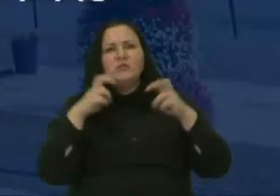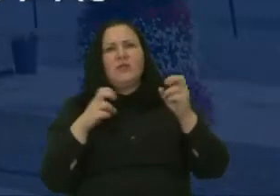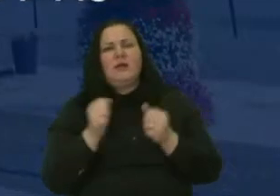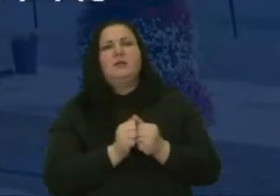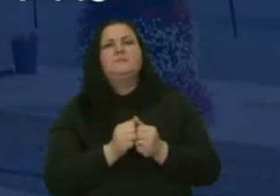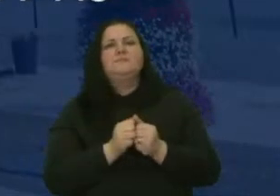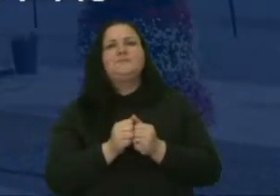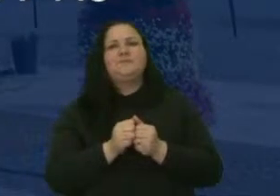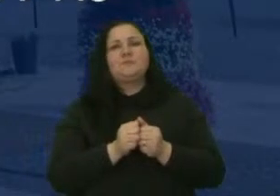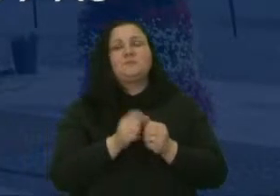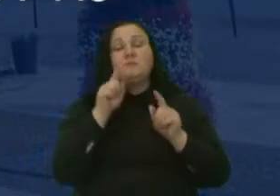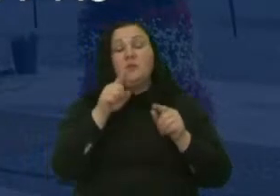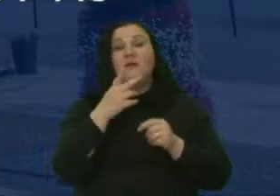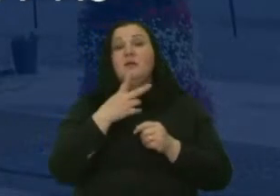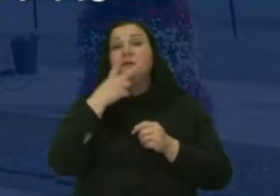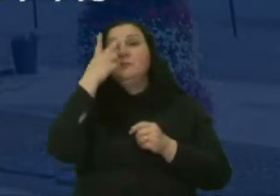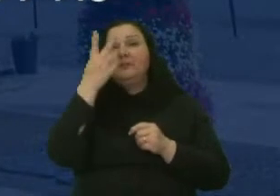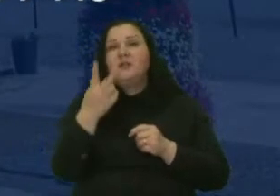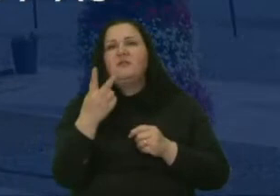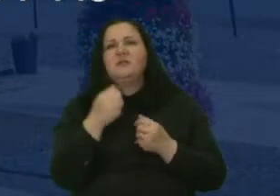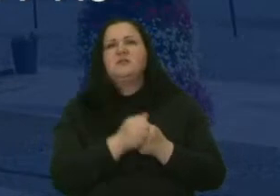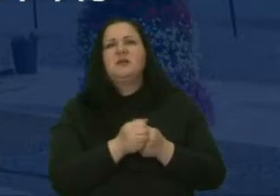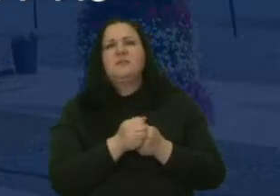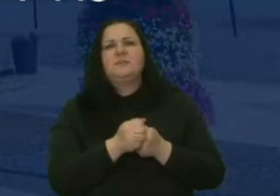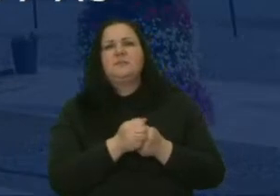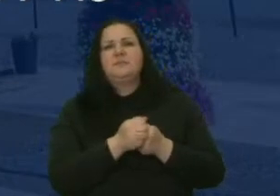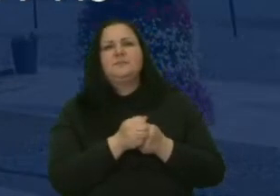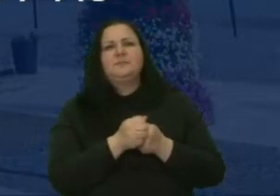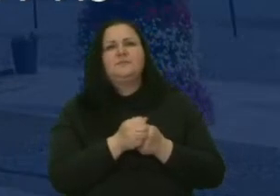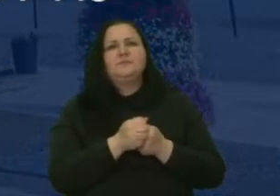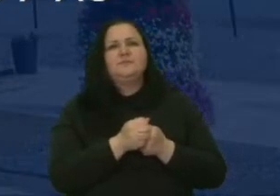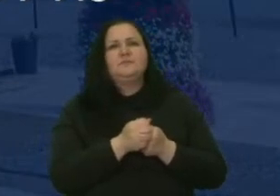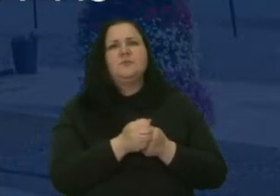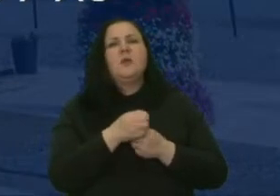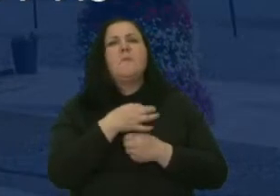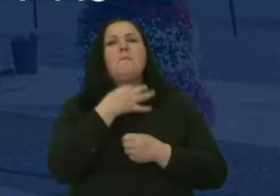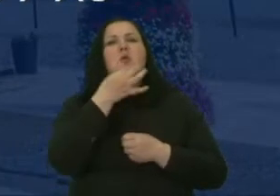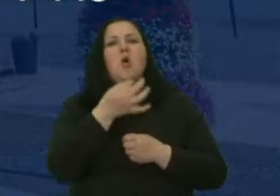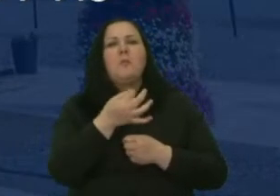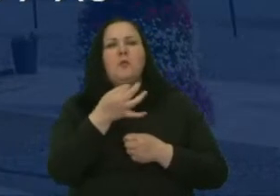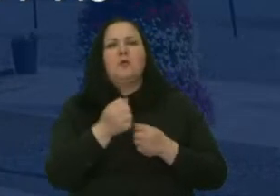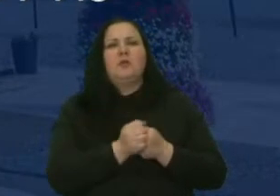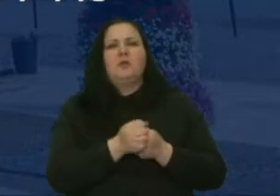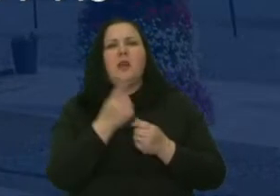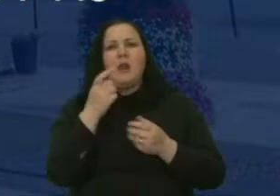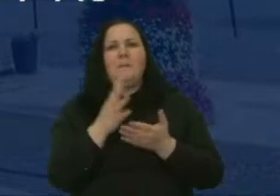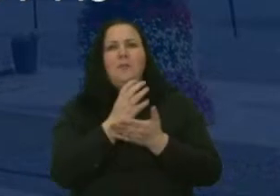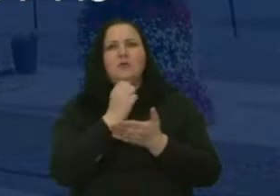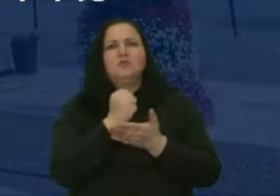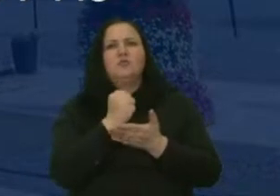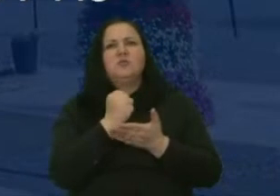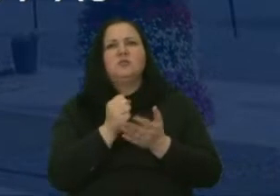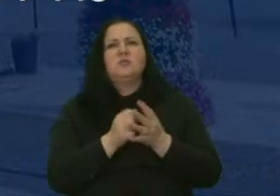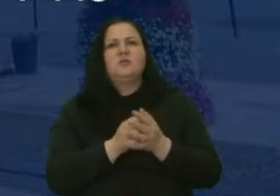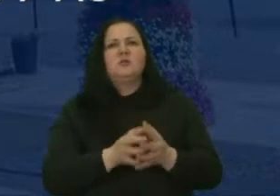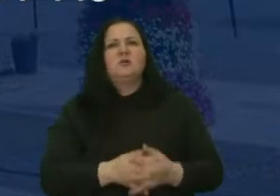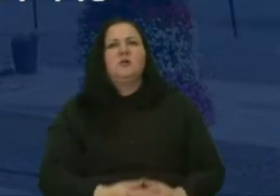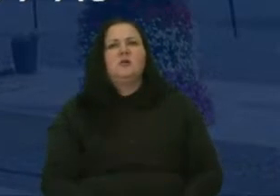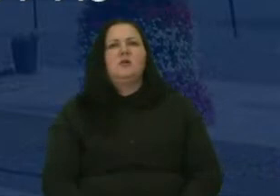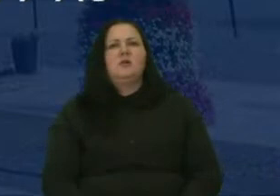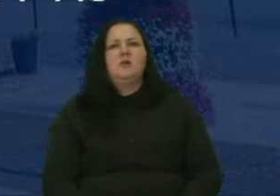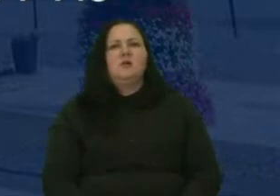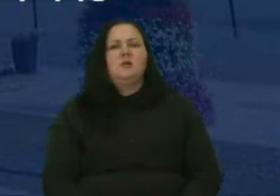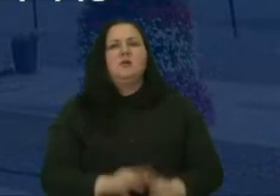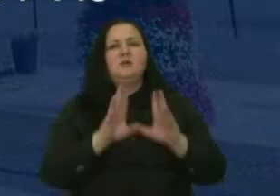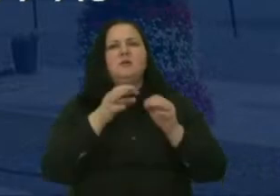acuma în privința Ăă propunerilor la buget să mi permiteți să